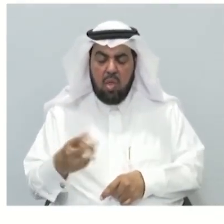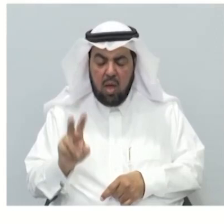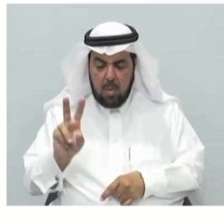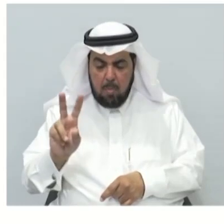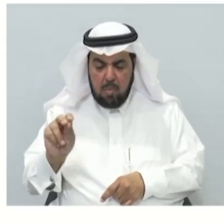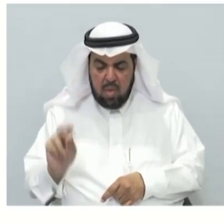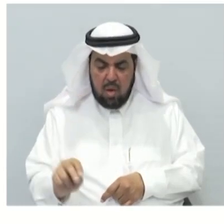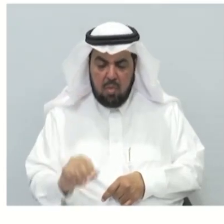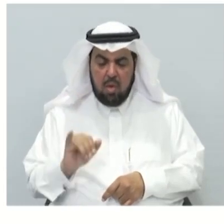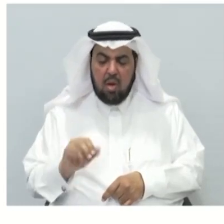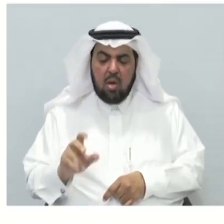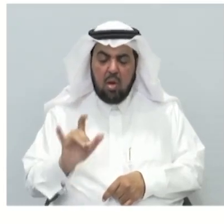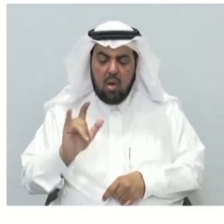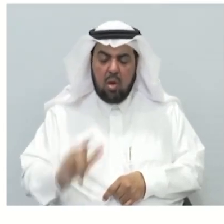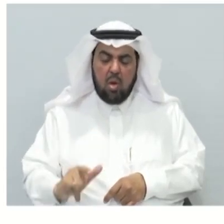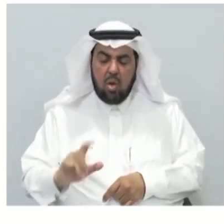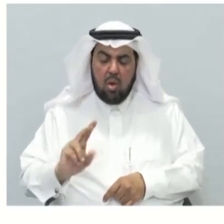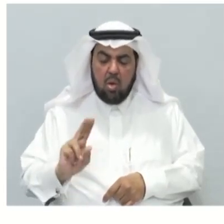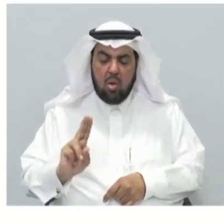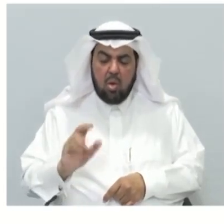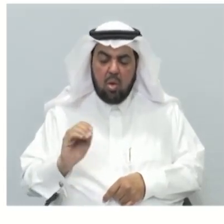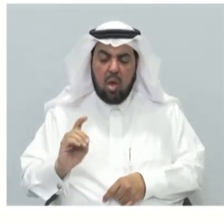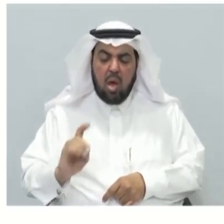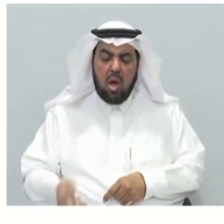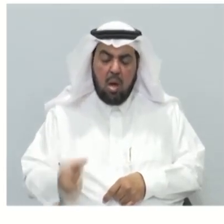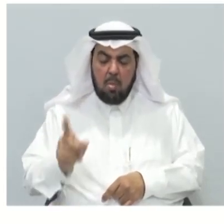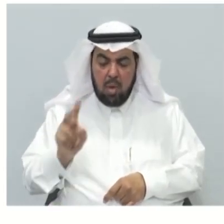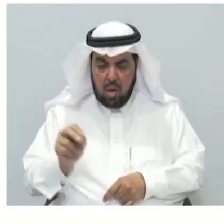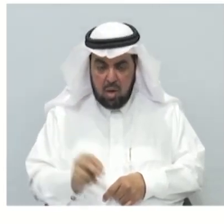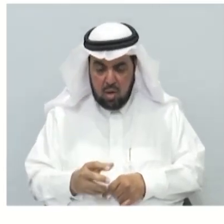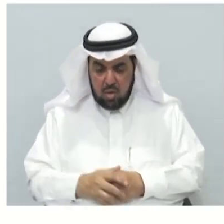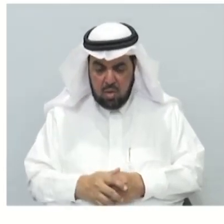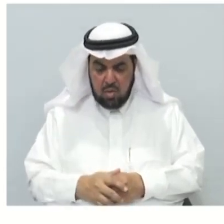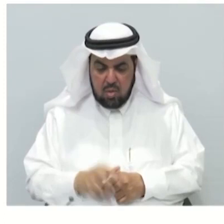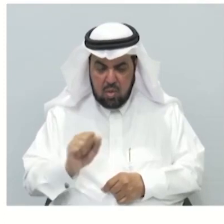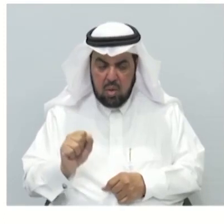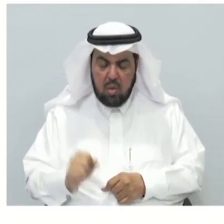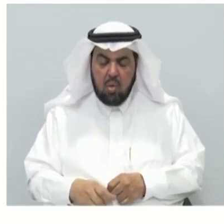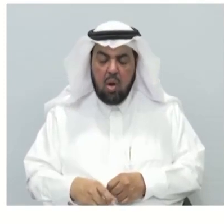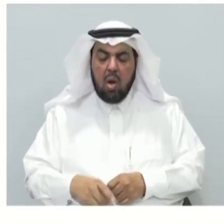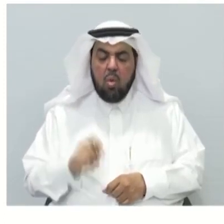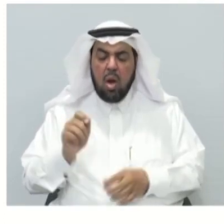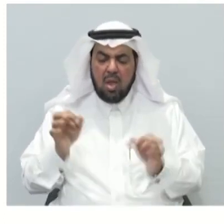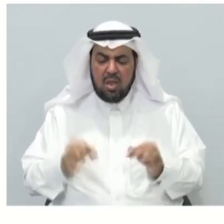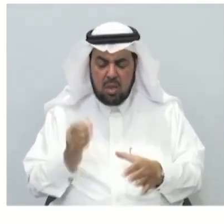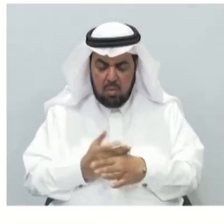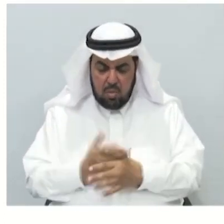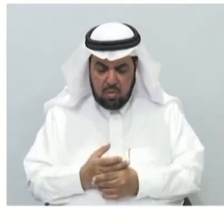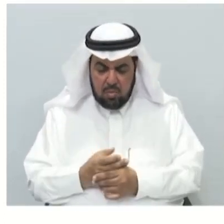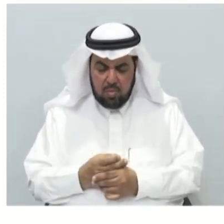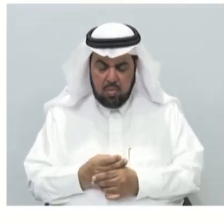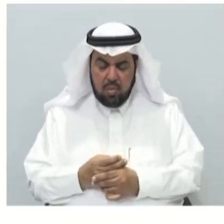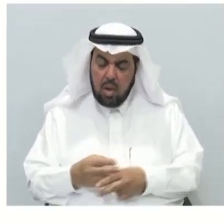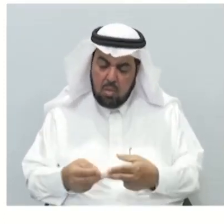تطابق او المثلثين هنا متطابقين الخاصيه عندي والمبرر عندي من مسلمه